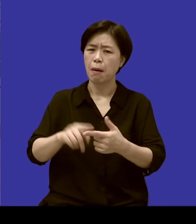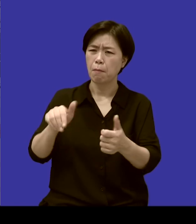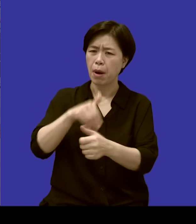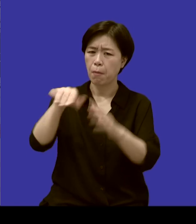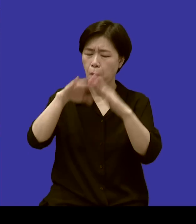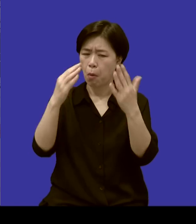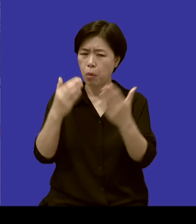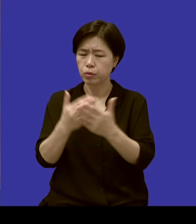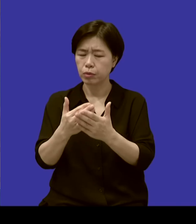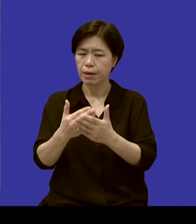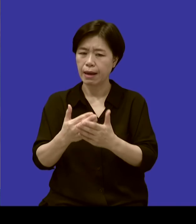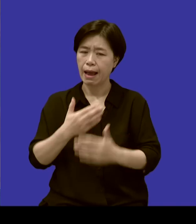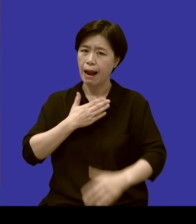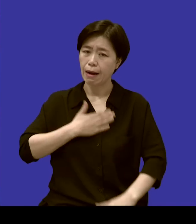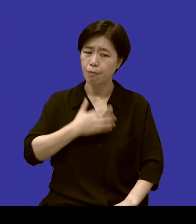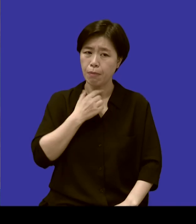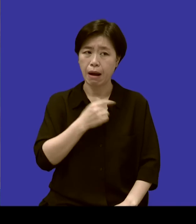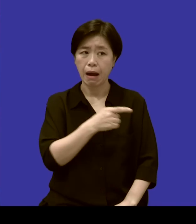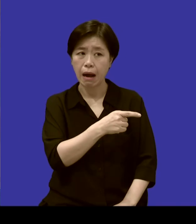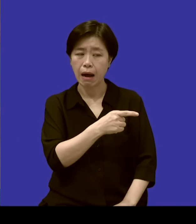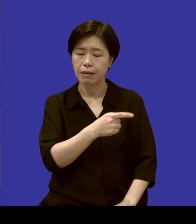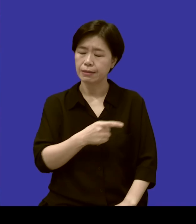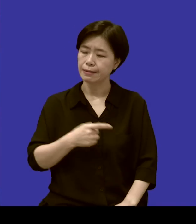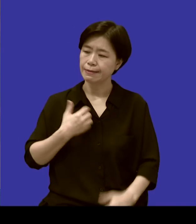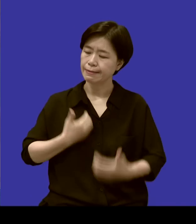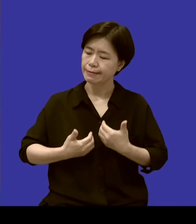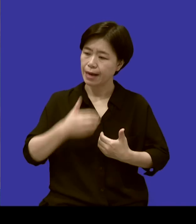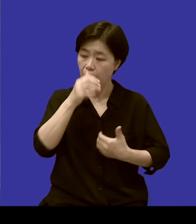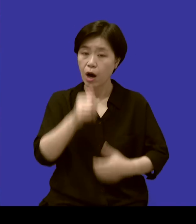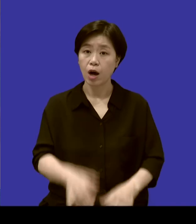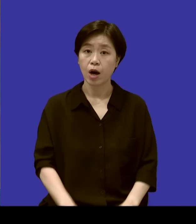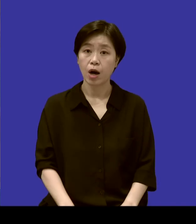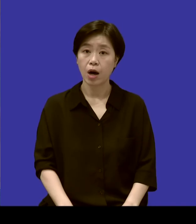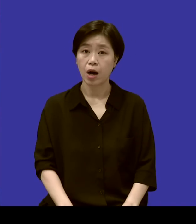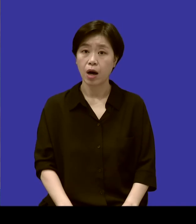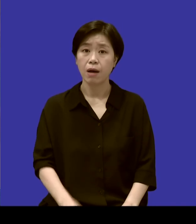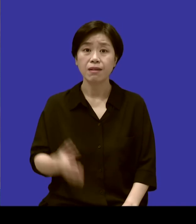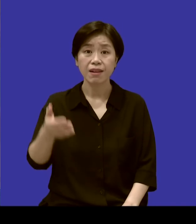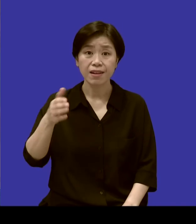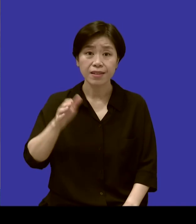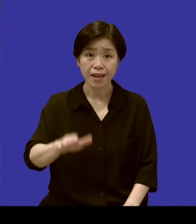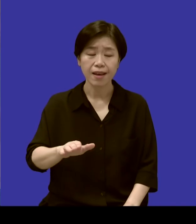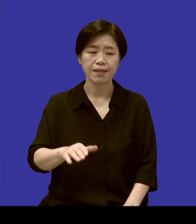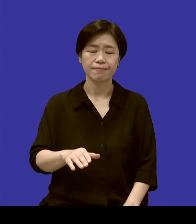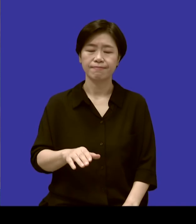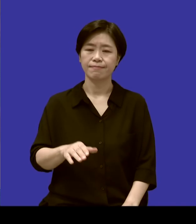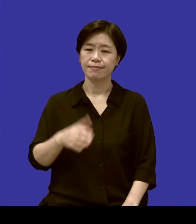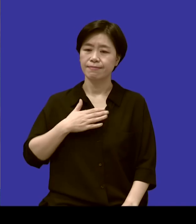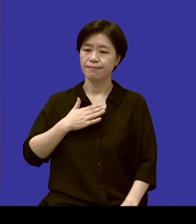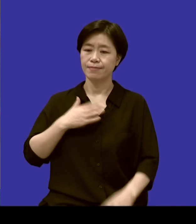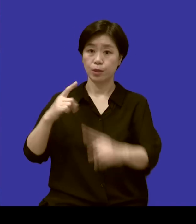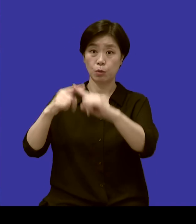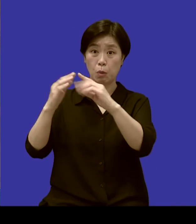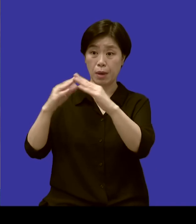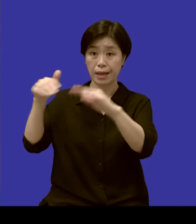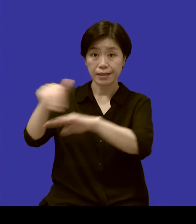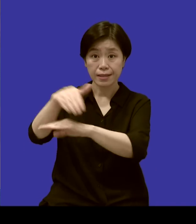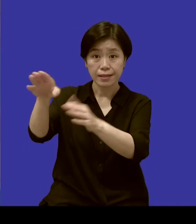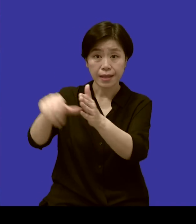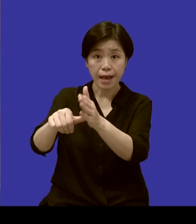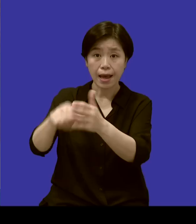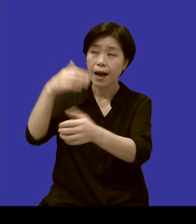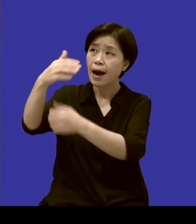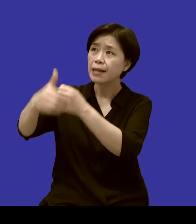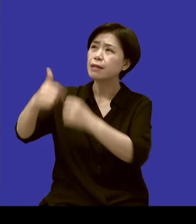그래서 교회 나가서 하나님을 믿는다는 그런 하나님 아버지시잖아요. 예, 예. 근데 자꾸 육체 아버지와 그게 결부가